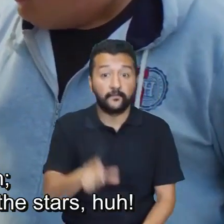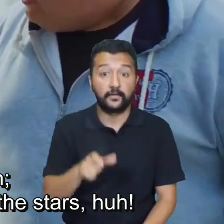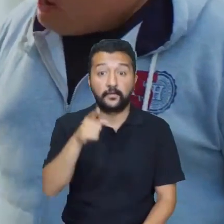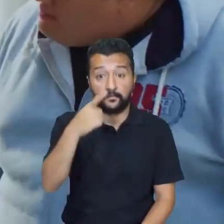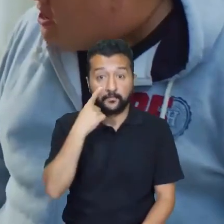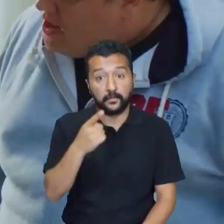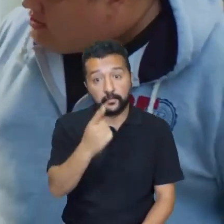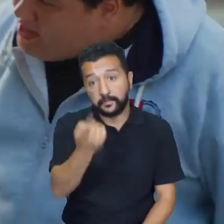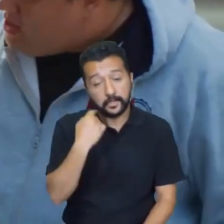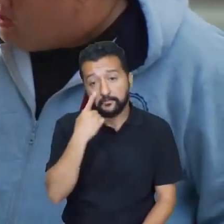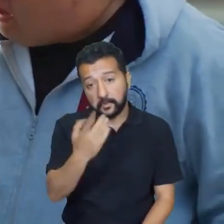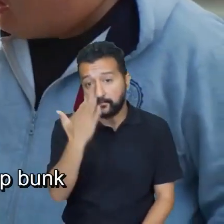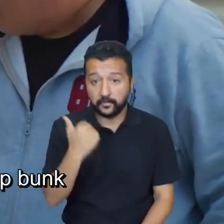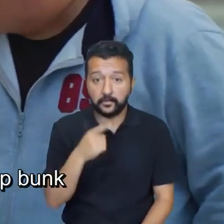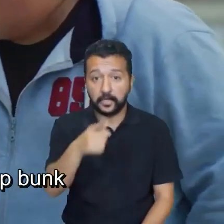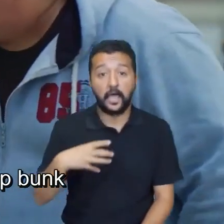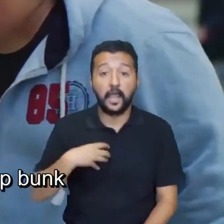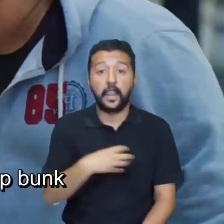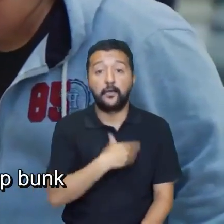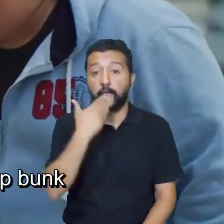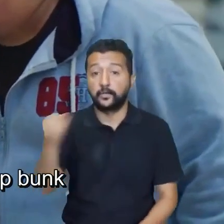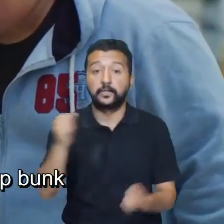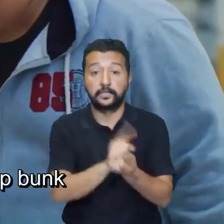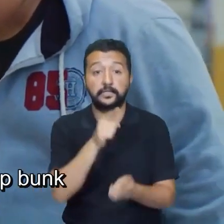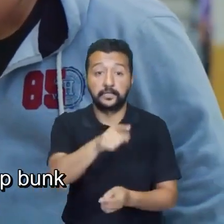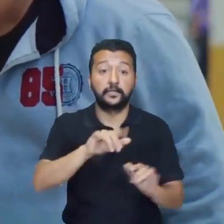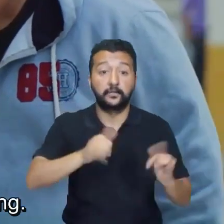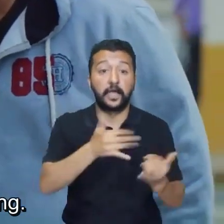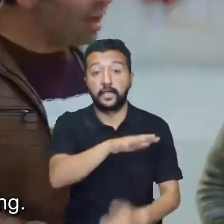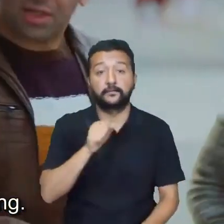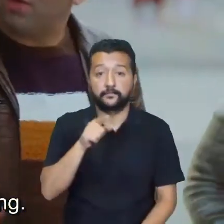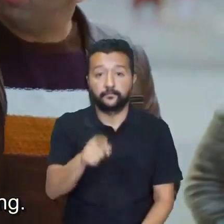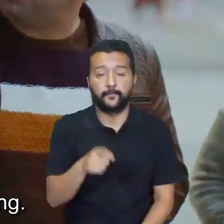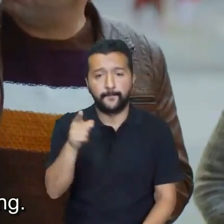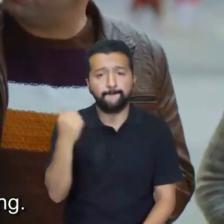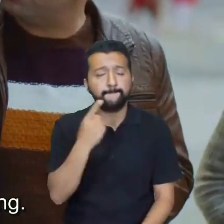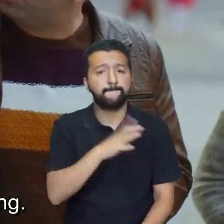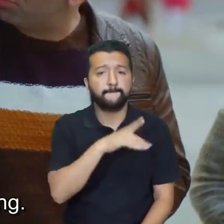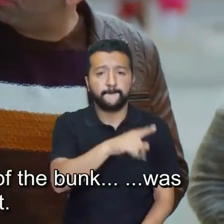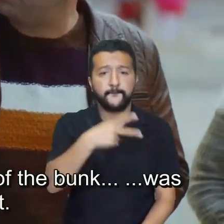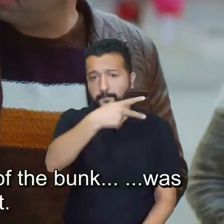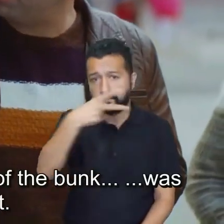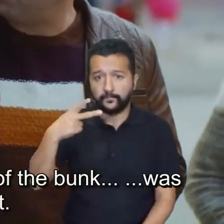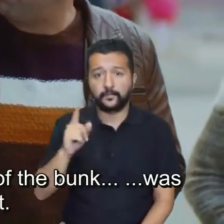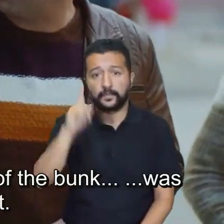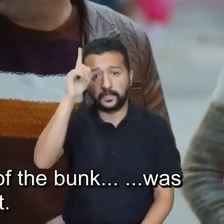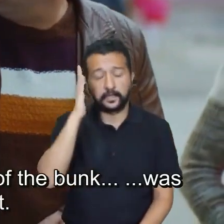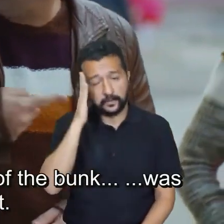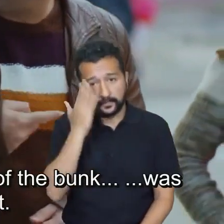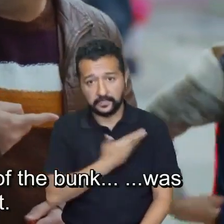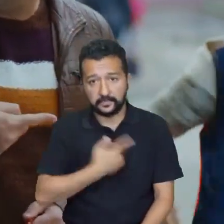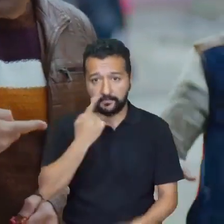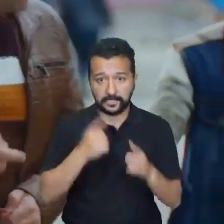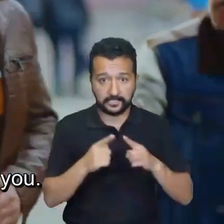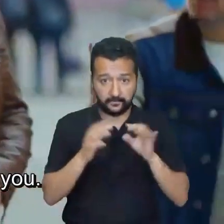Saydırırım yıldızlara. Hele bir dene, dene. Anneme söylerim, o üst ranzayı tekrar senden geri alırım. Aa, sahi öyle bir şey vardır. Ranzanın üst tarafını sevmek diye bir şey var değil mi